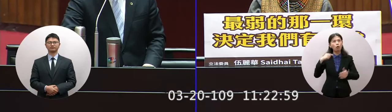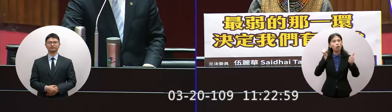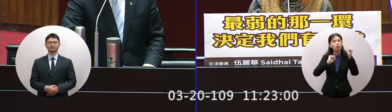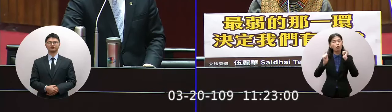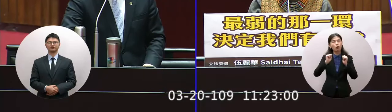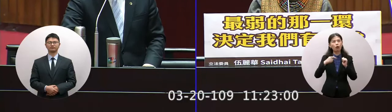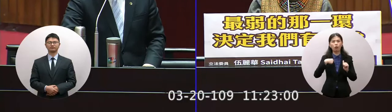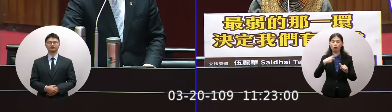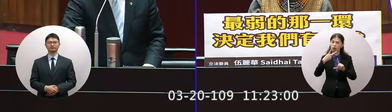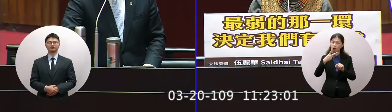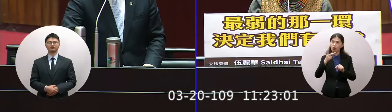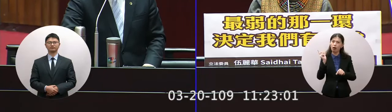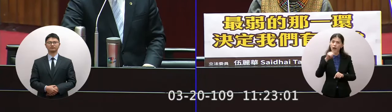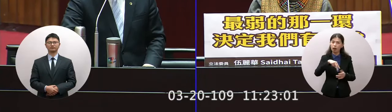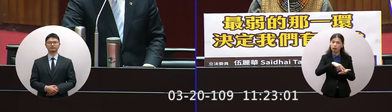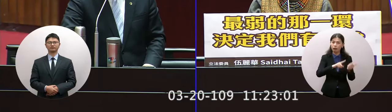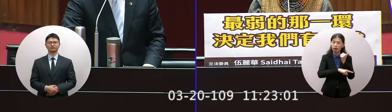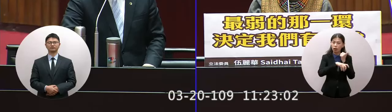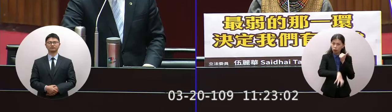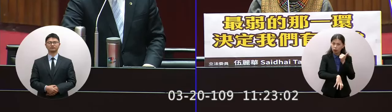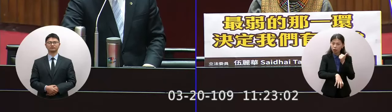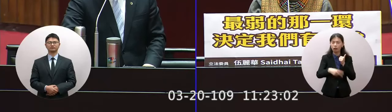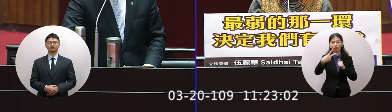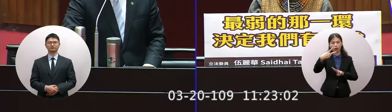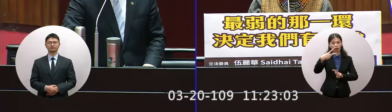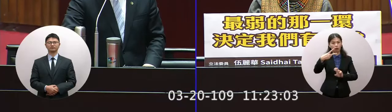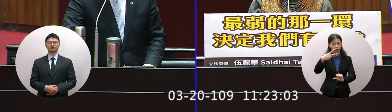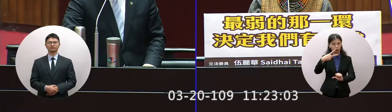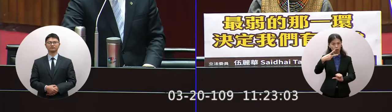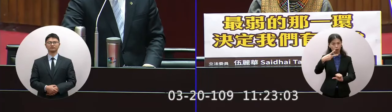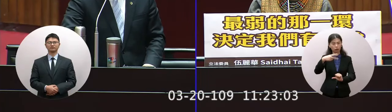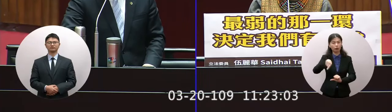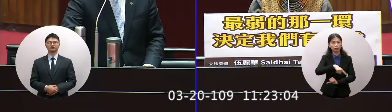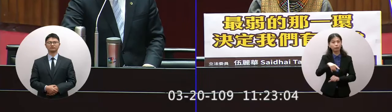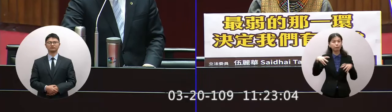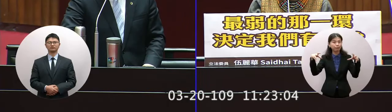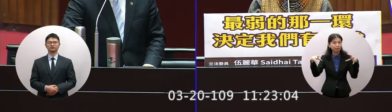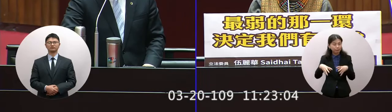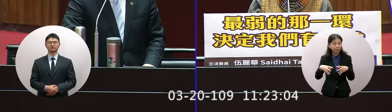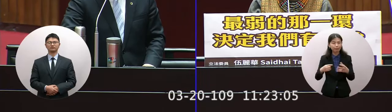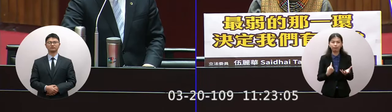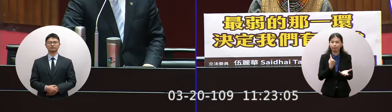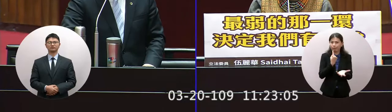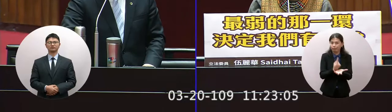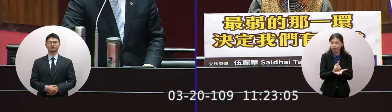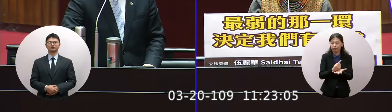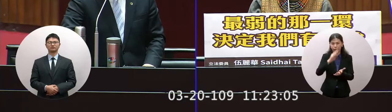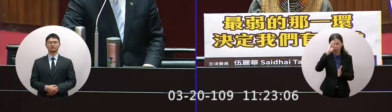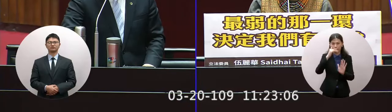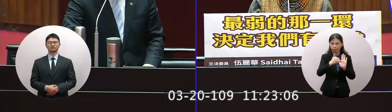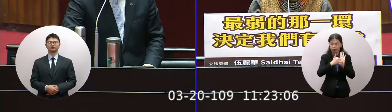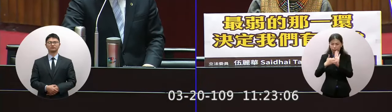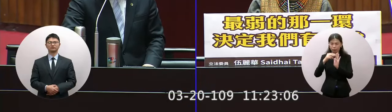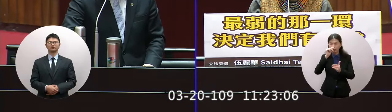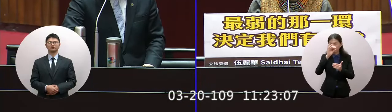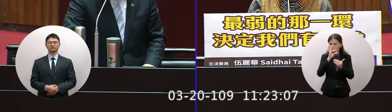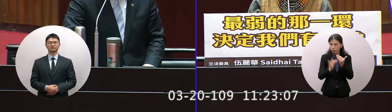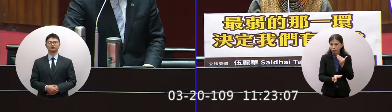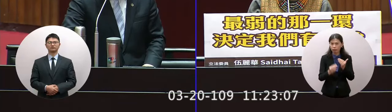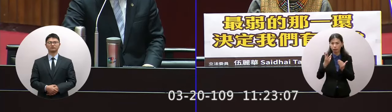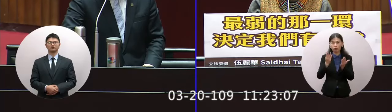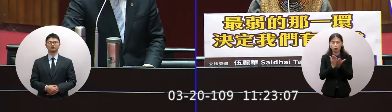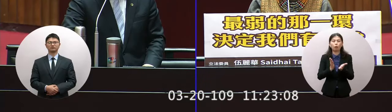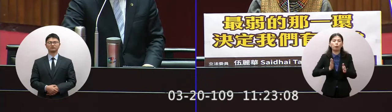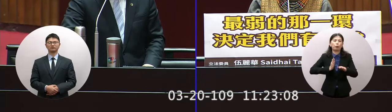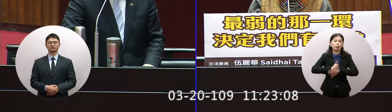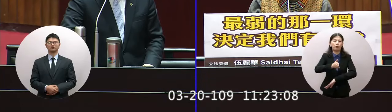来到立法院，2月25号呢，能够跟大家一起的来参与防疫特别条例的3读